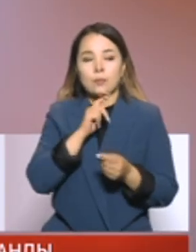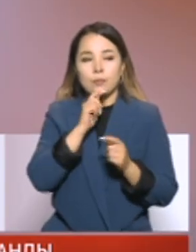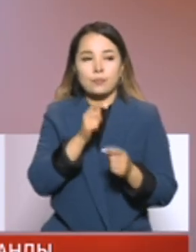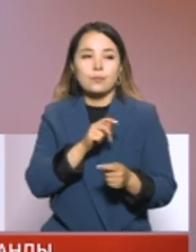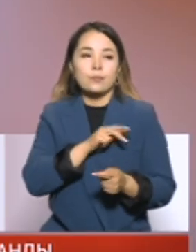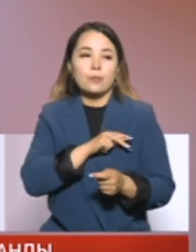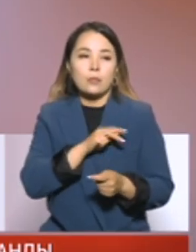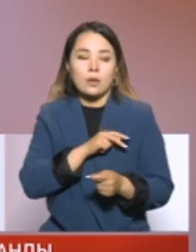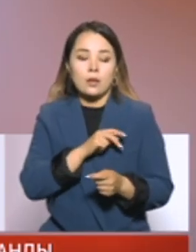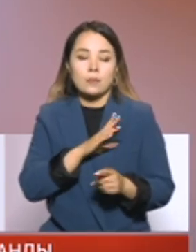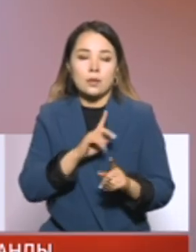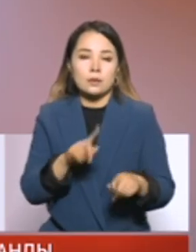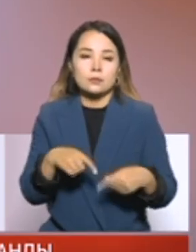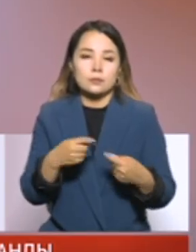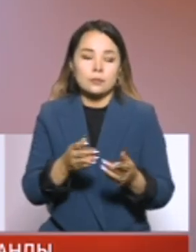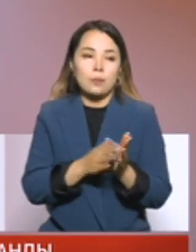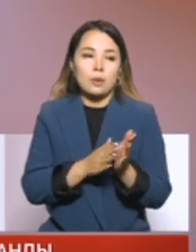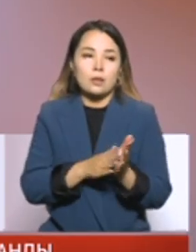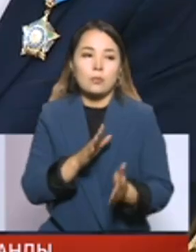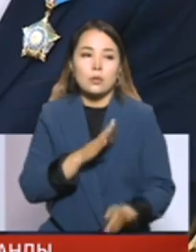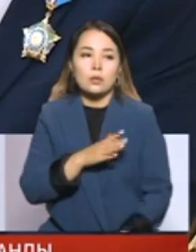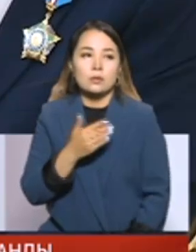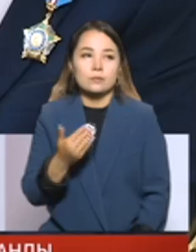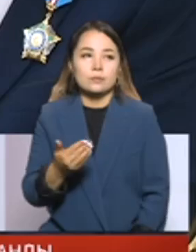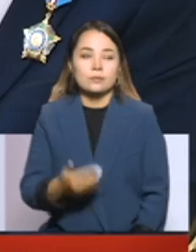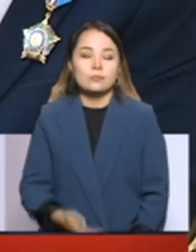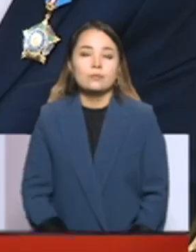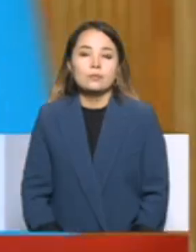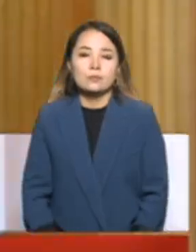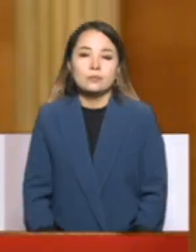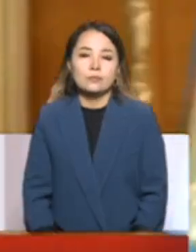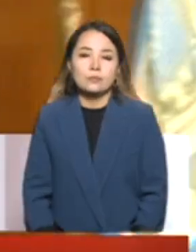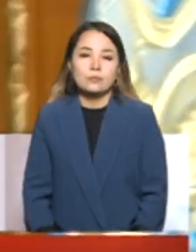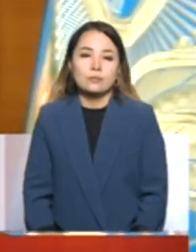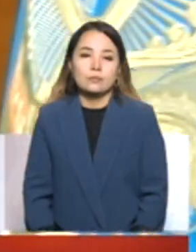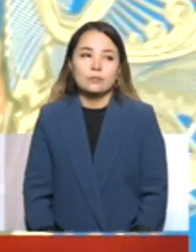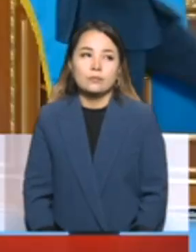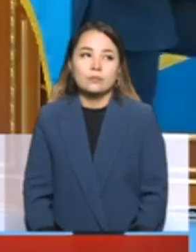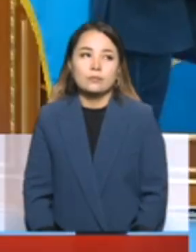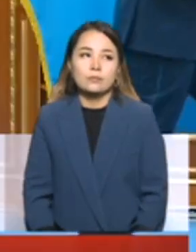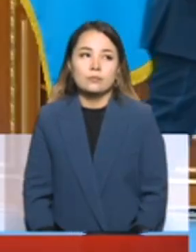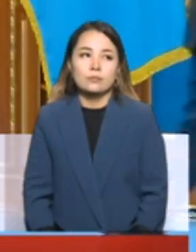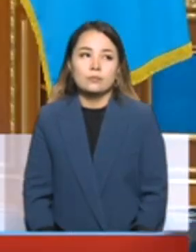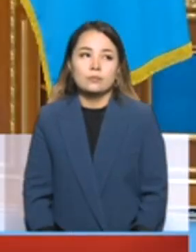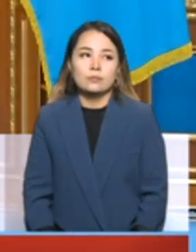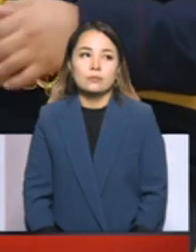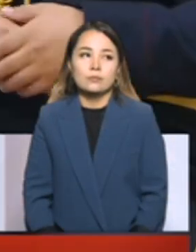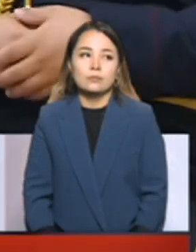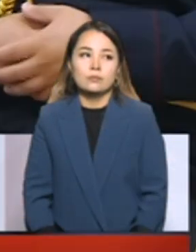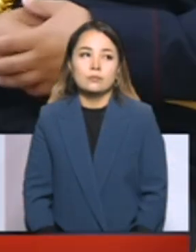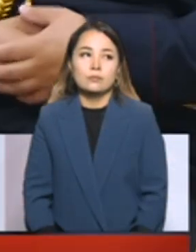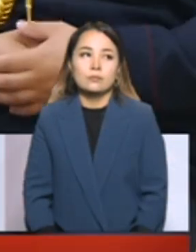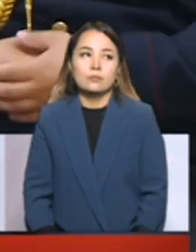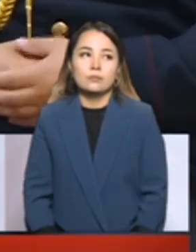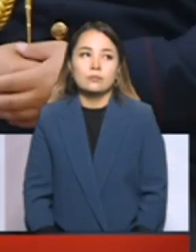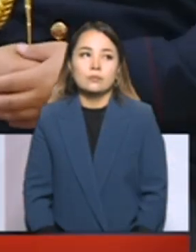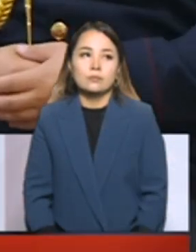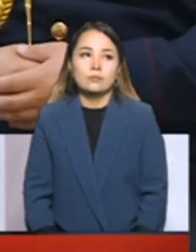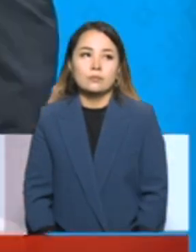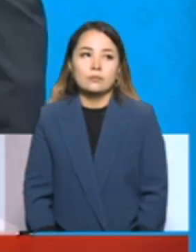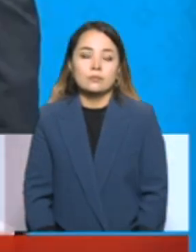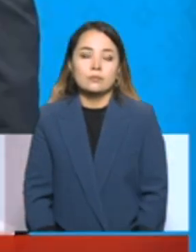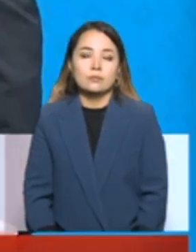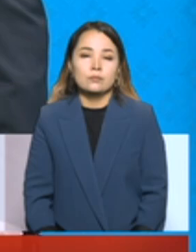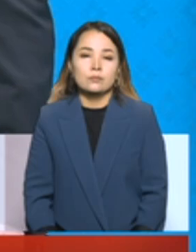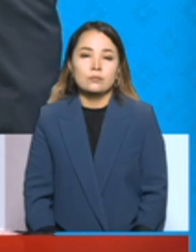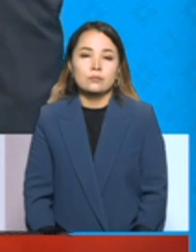Тоқаевтың қолынан ерлігі үшін медалімен марапатталды. Сейілов Фархат Амангелдіұлы, Батыс Қазақстан облысы полиция департаменті